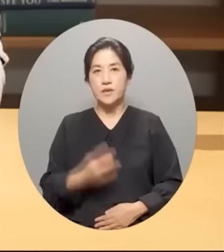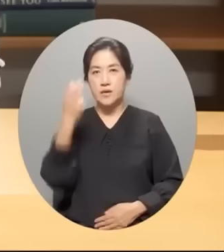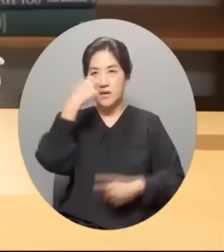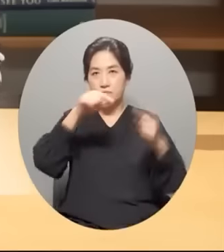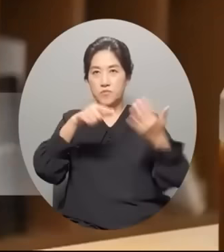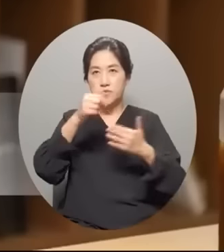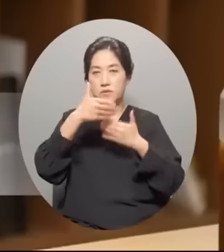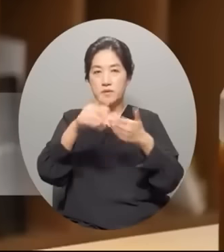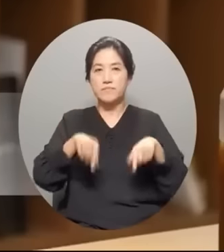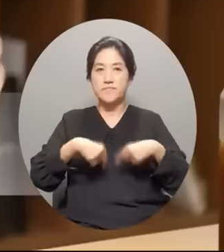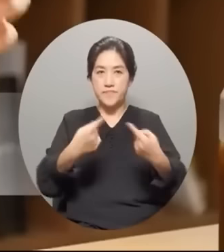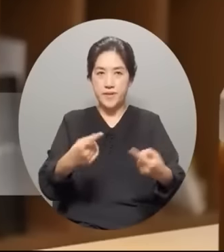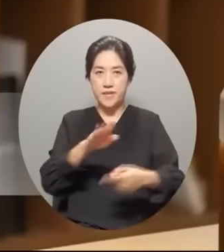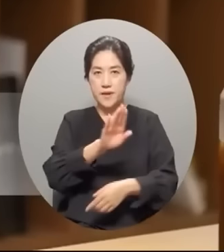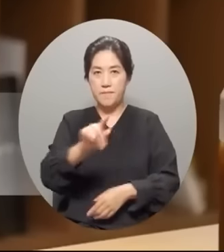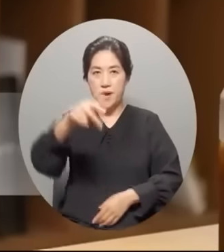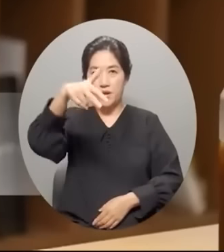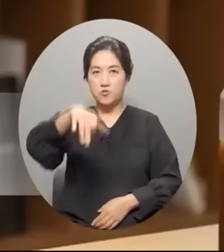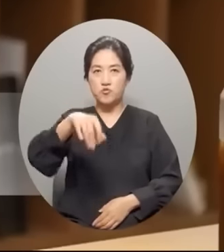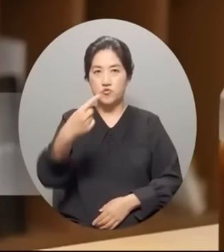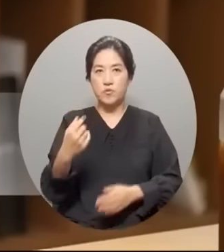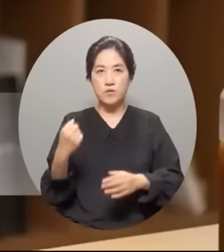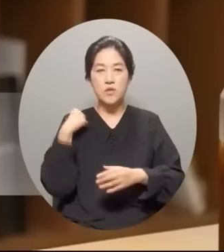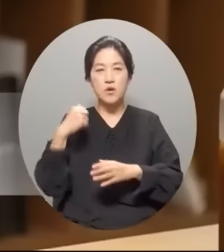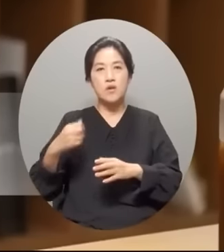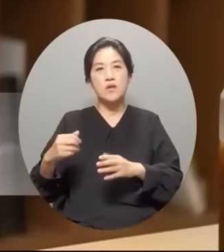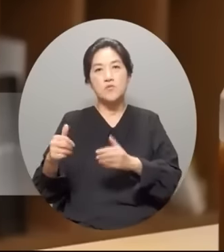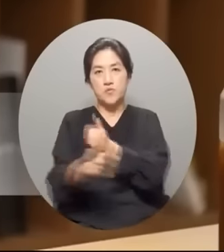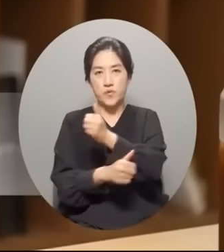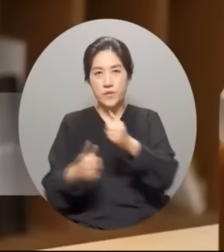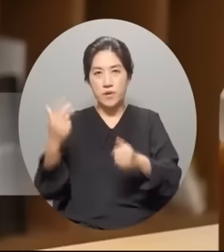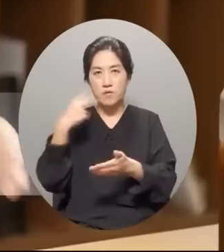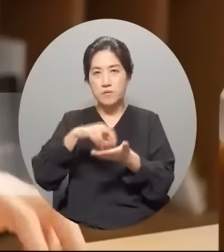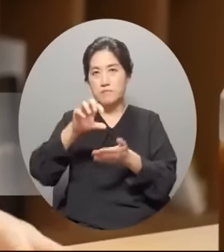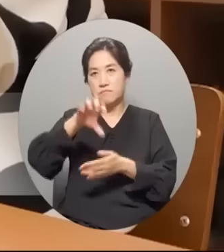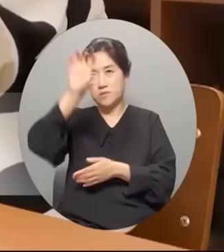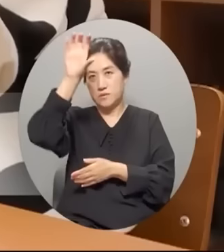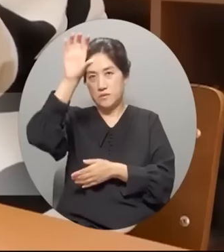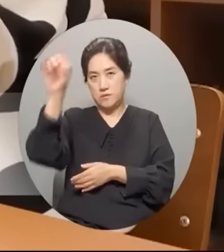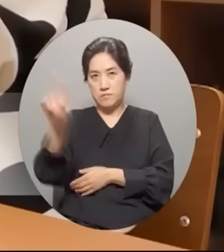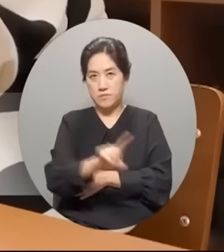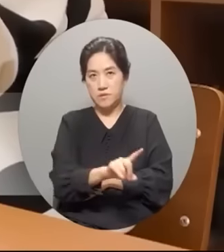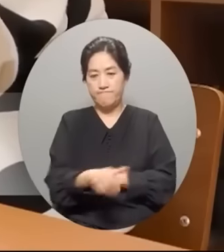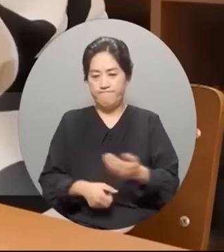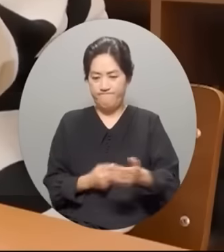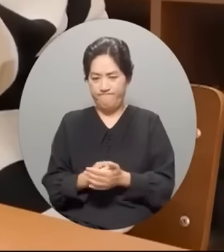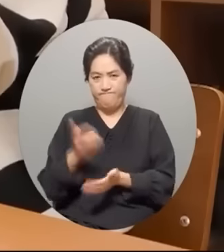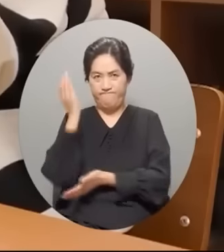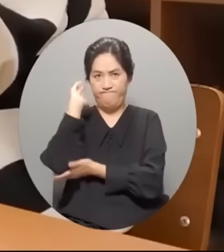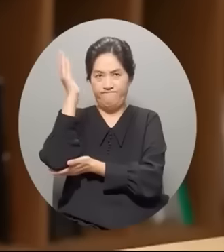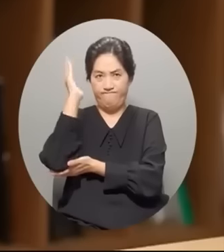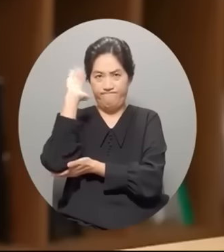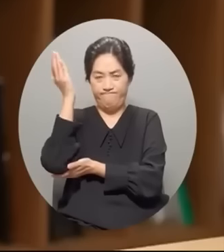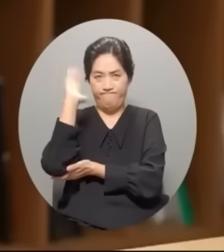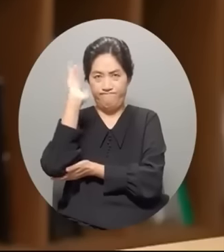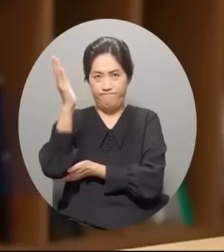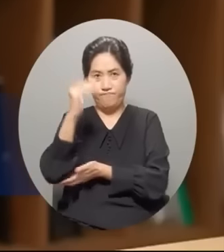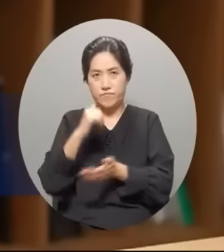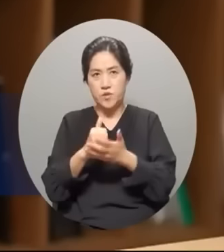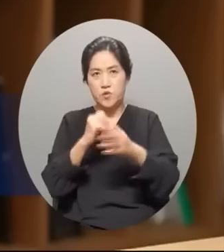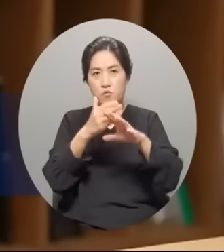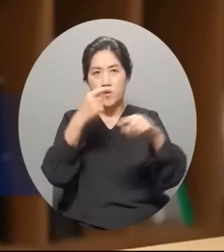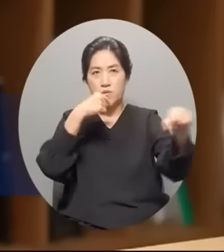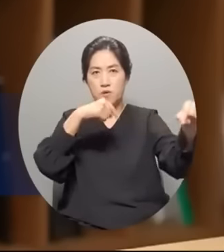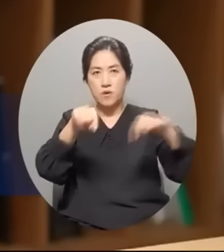작업에 동참했던 박주호 전력강화위원은 어제 SNS 영상을 통해 작심 발언을 쏟아냈습니다. 외국